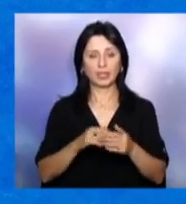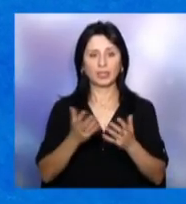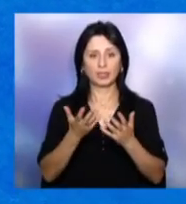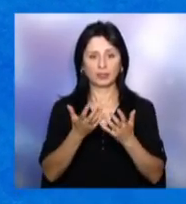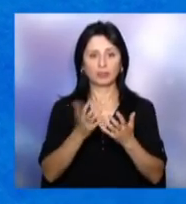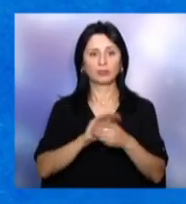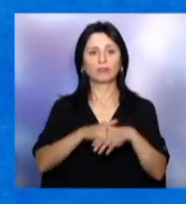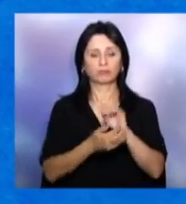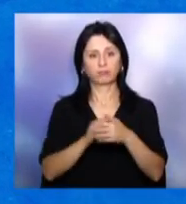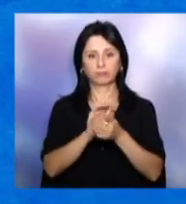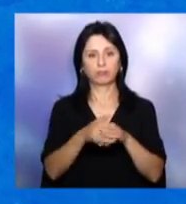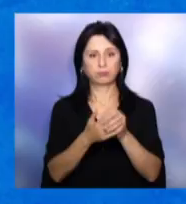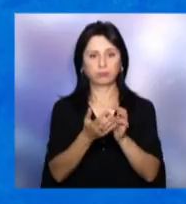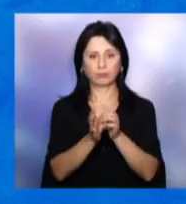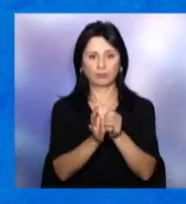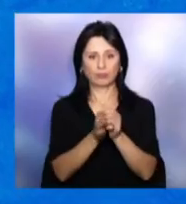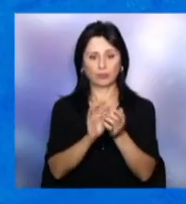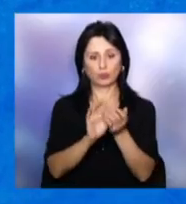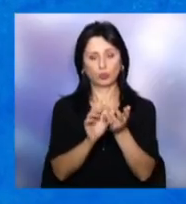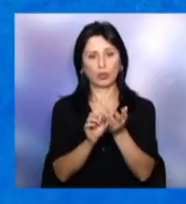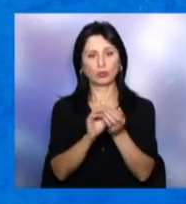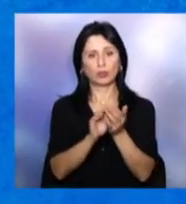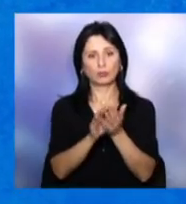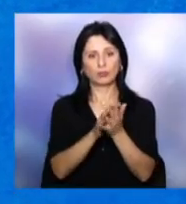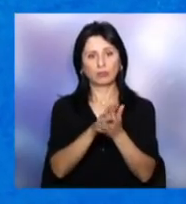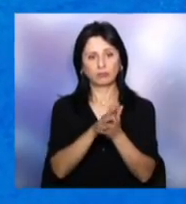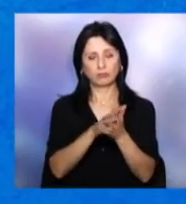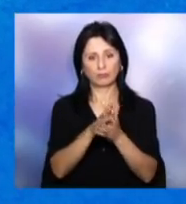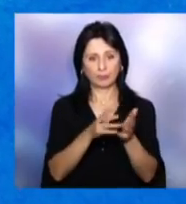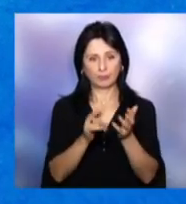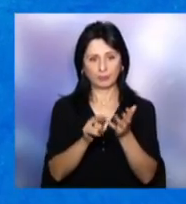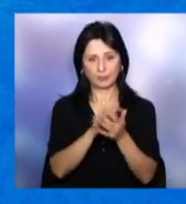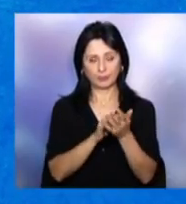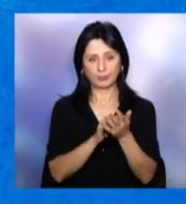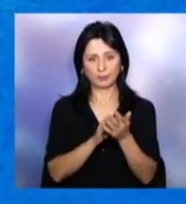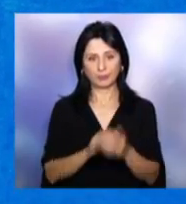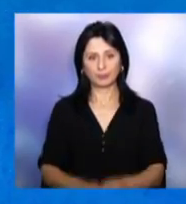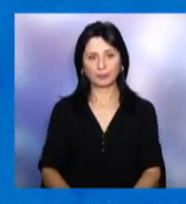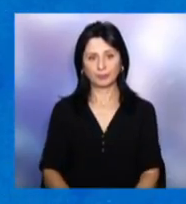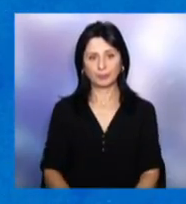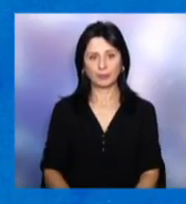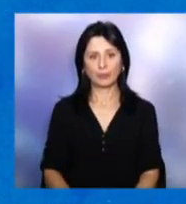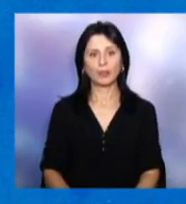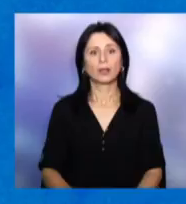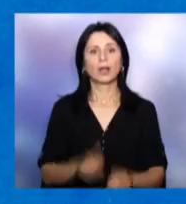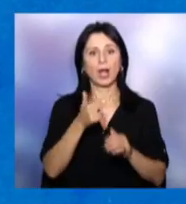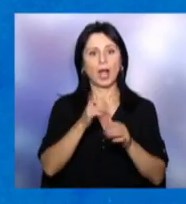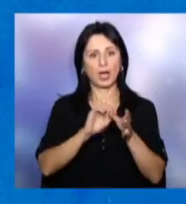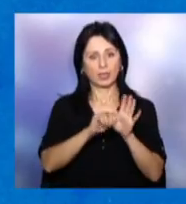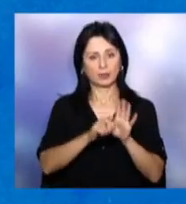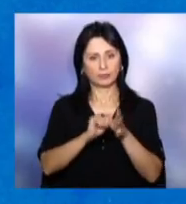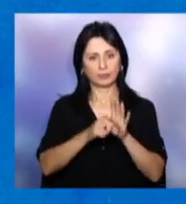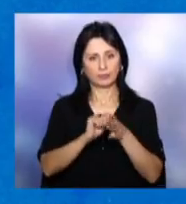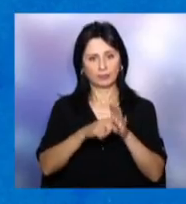დახმარებით გაისაპნეთ საჩვენებელი შუა, არა და ნეკითითები. გულმოდგინედ დაიმუშავეთ